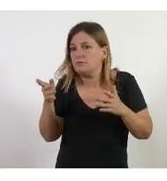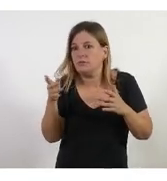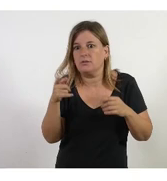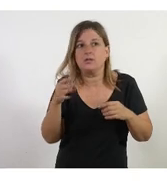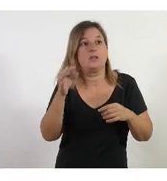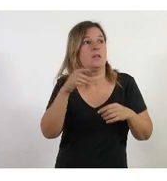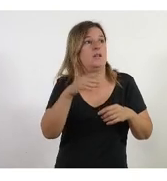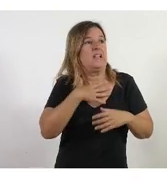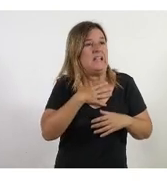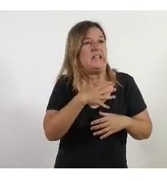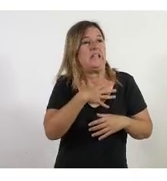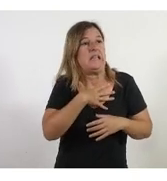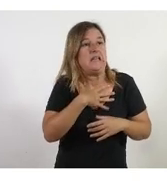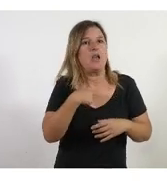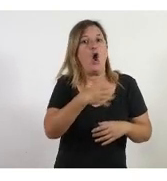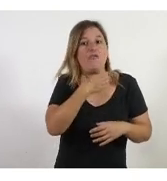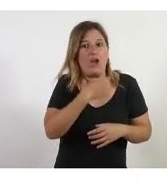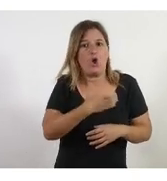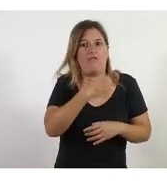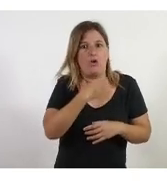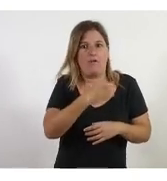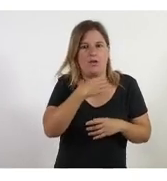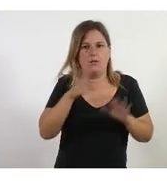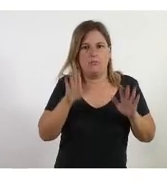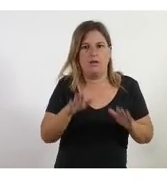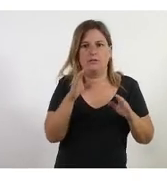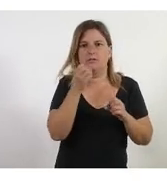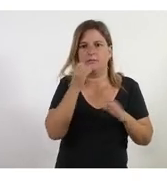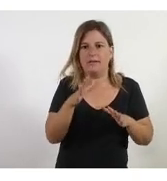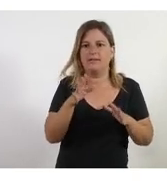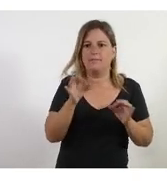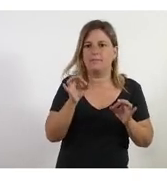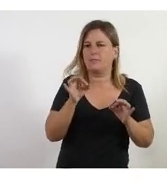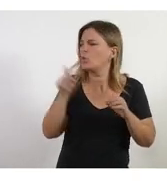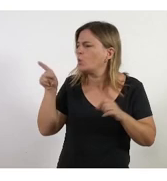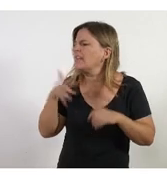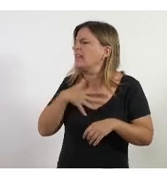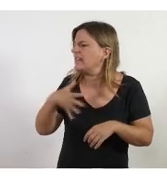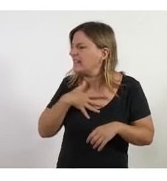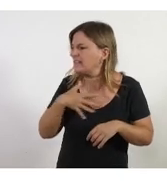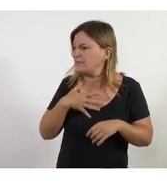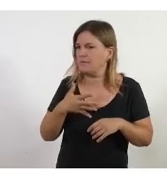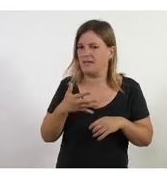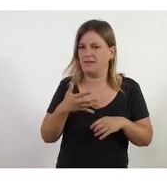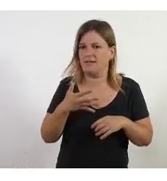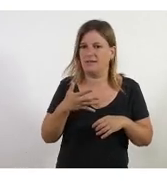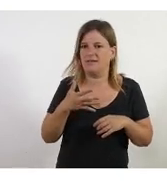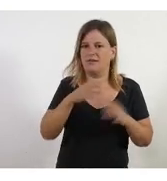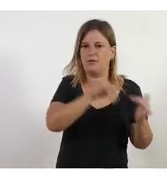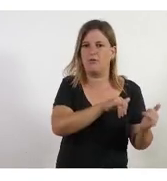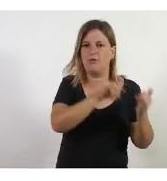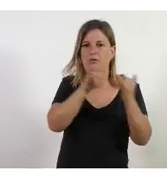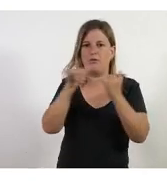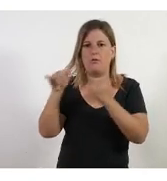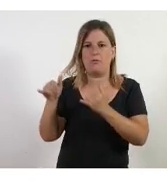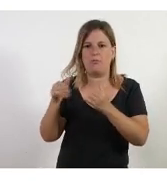Ai, m'ofego, no sé què, no sé quantos. Bueno, doncs, bueno, respiri. I li porta